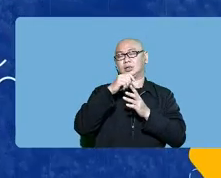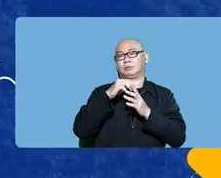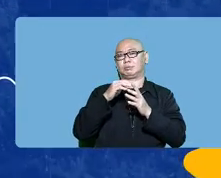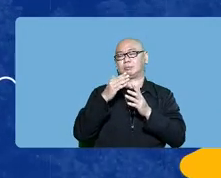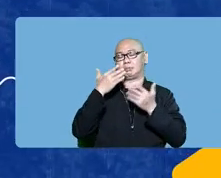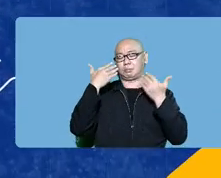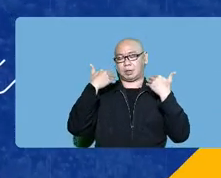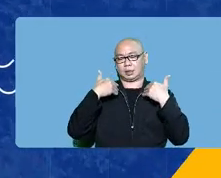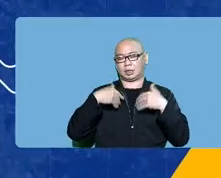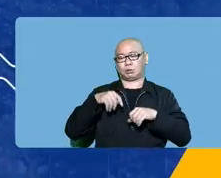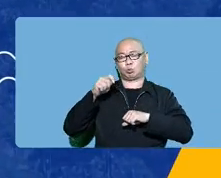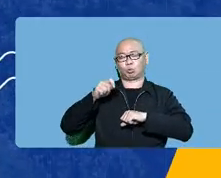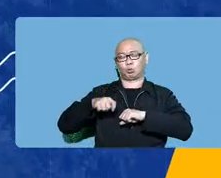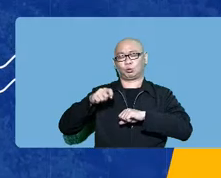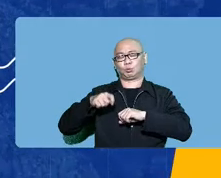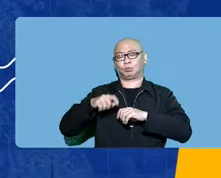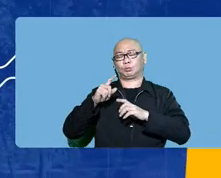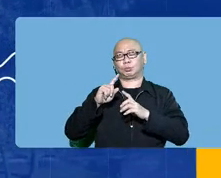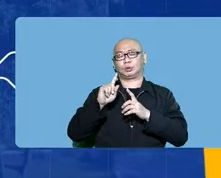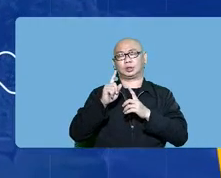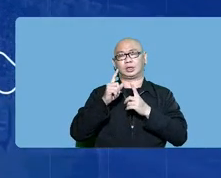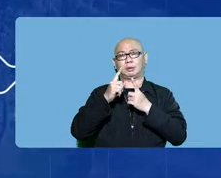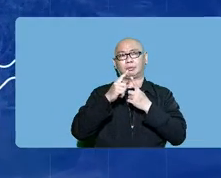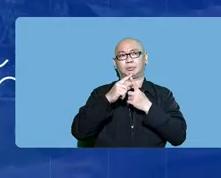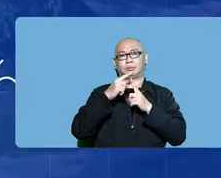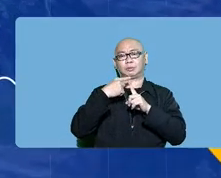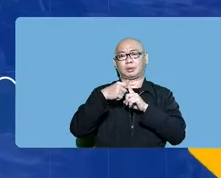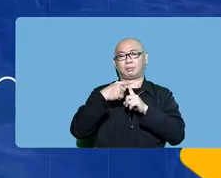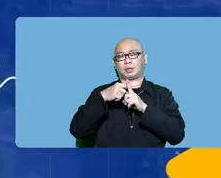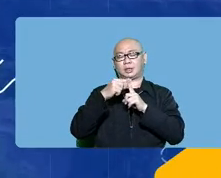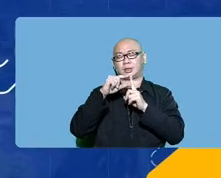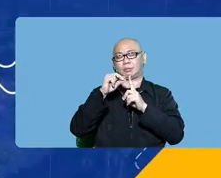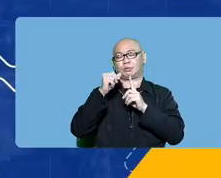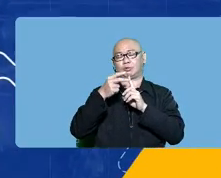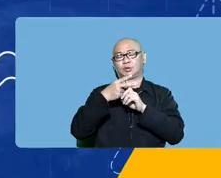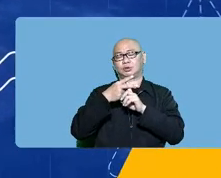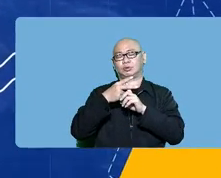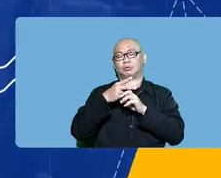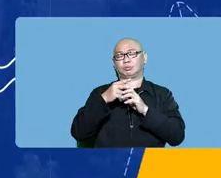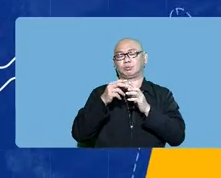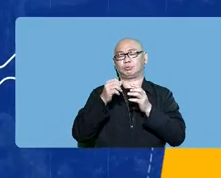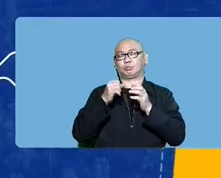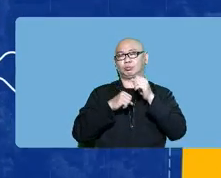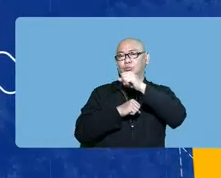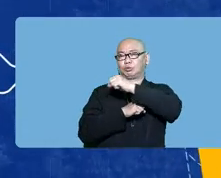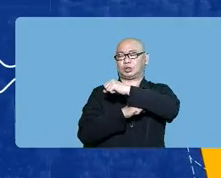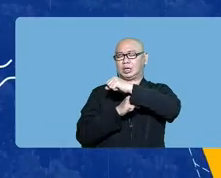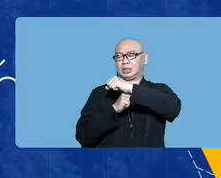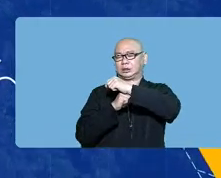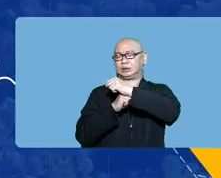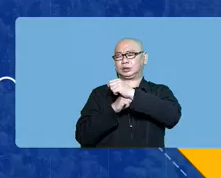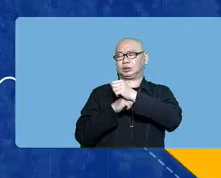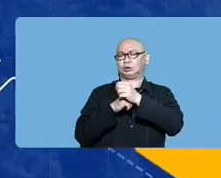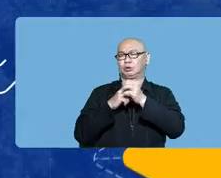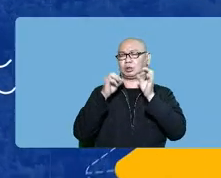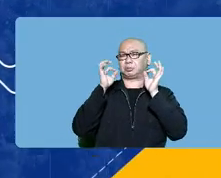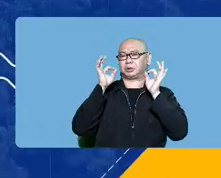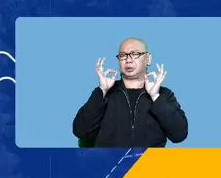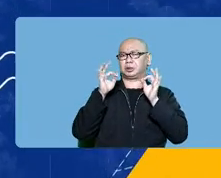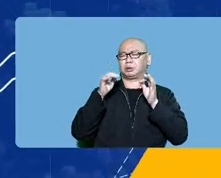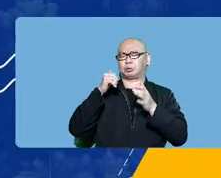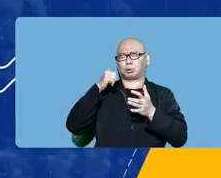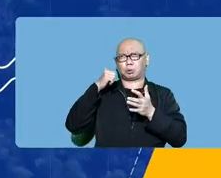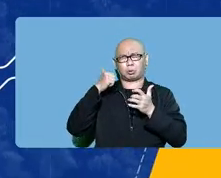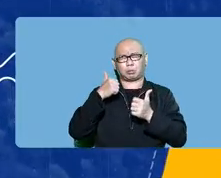hukum. Bertambahnya profesor akan membuat fondasi akademik kita semakin kokoh, sehingga bisa